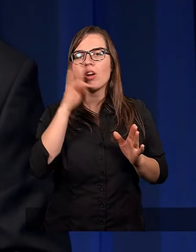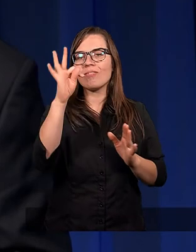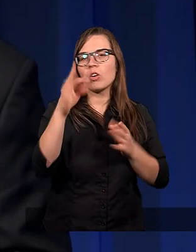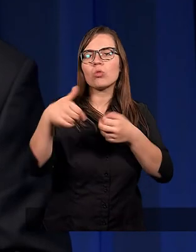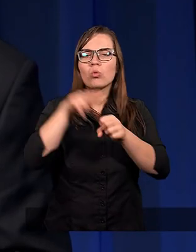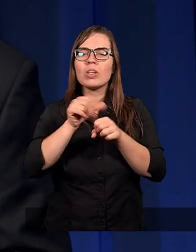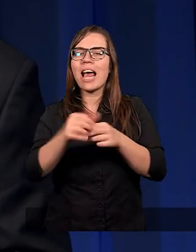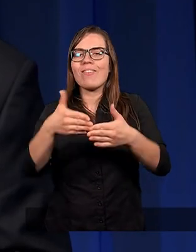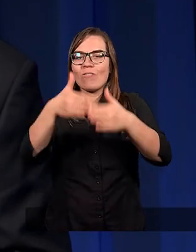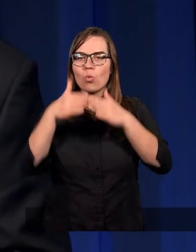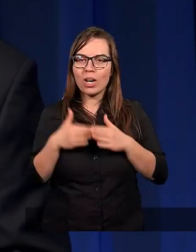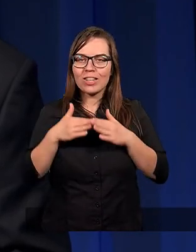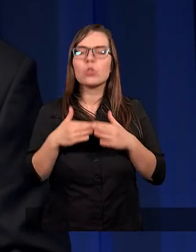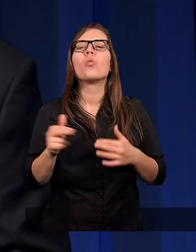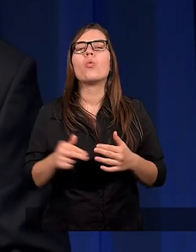który jest w ukryciu,